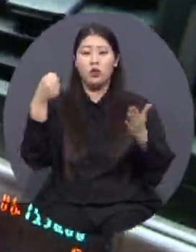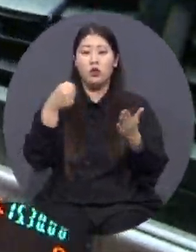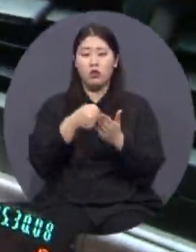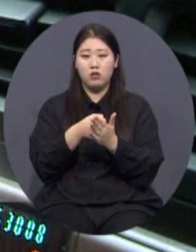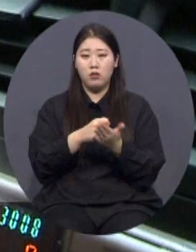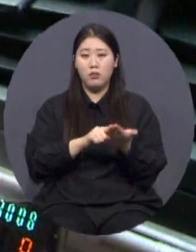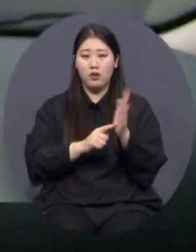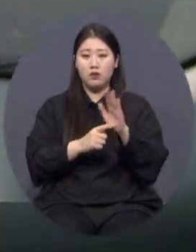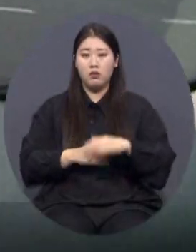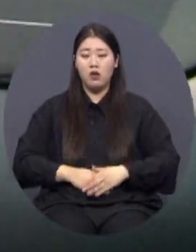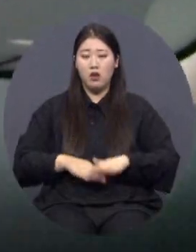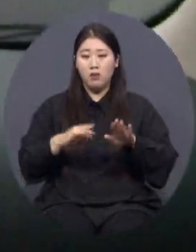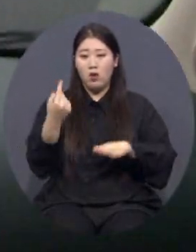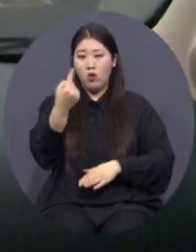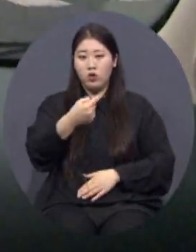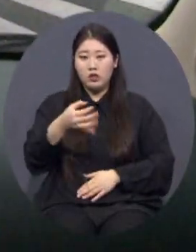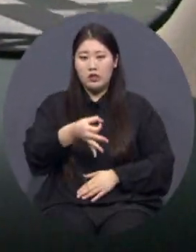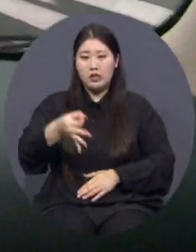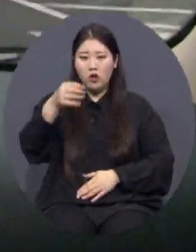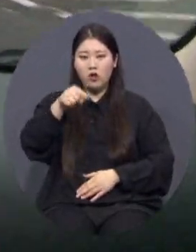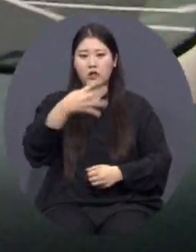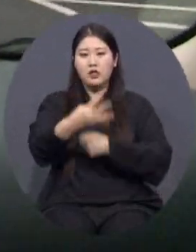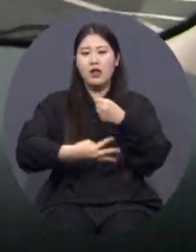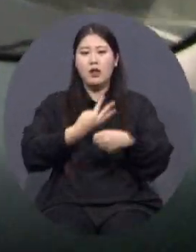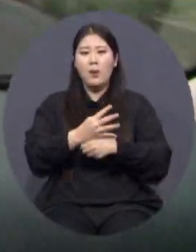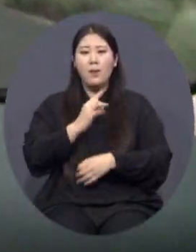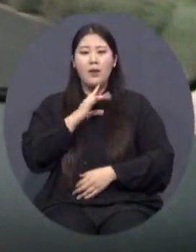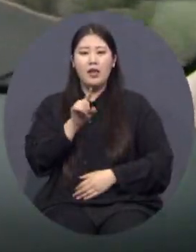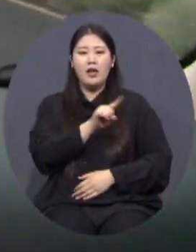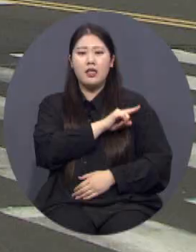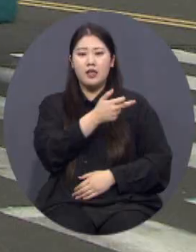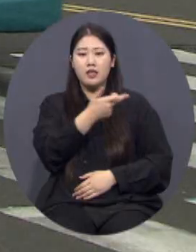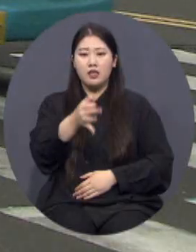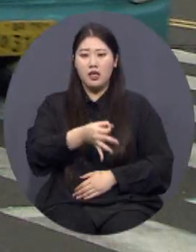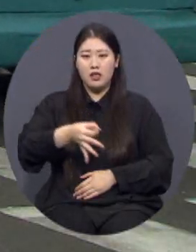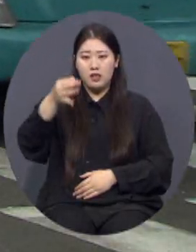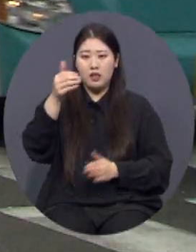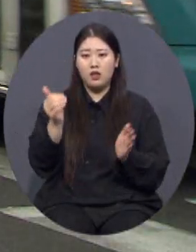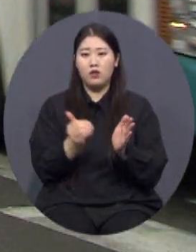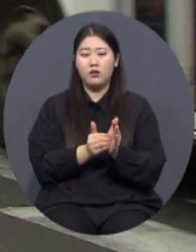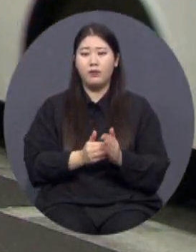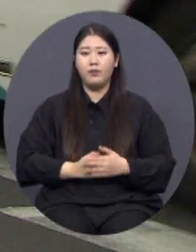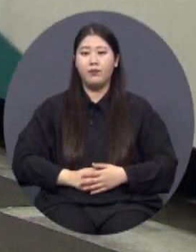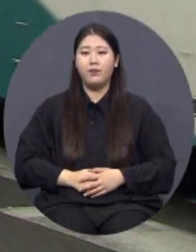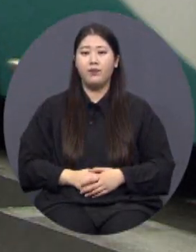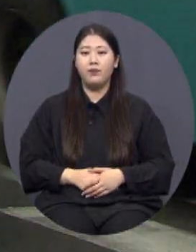이번 1,000원 인상안은 4년 만에 가장 큰 인상안입니다.